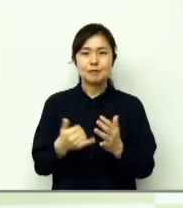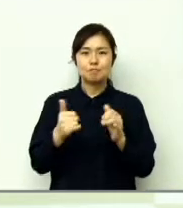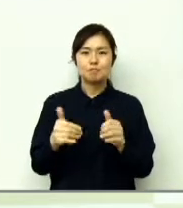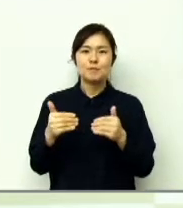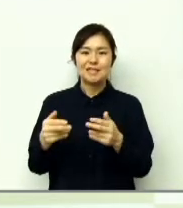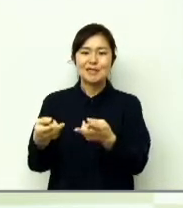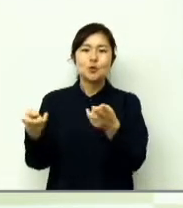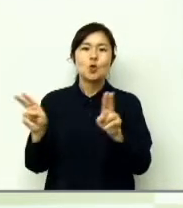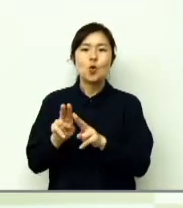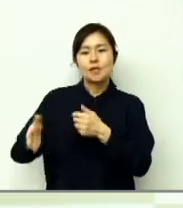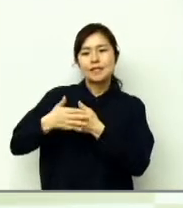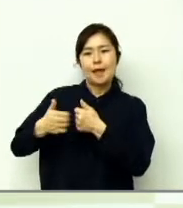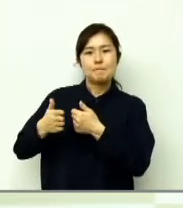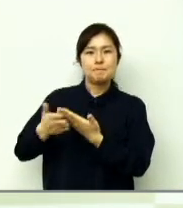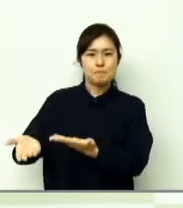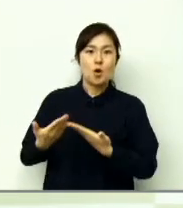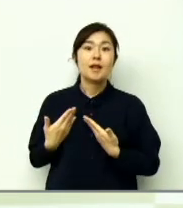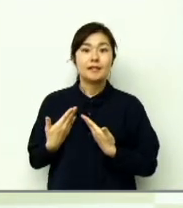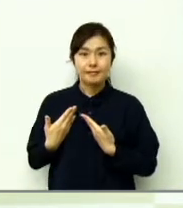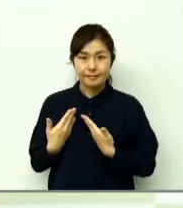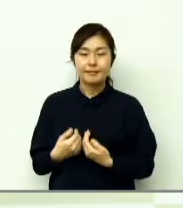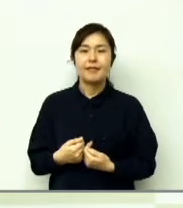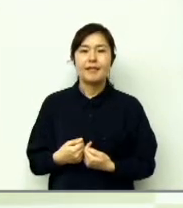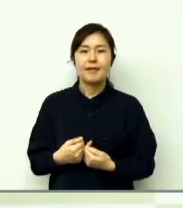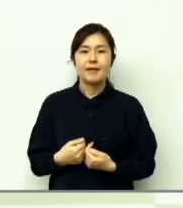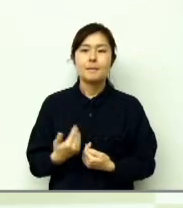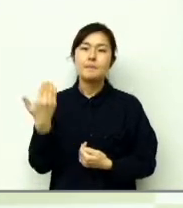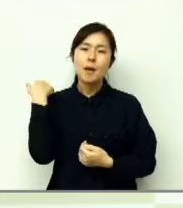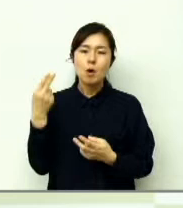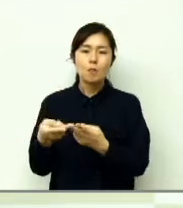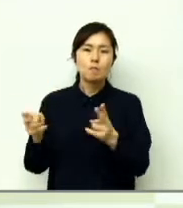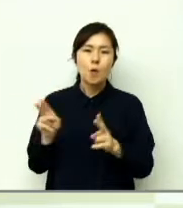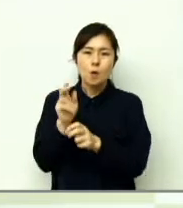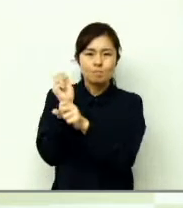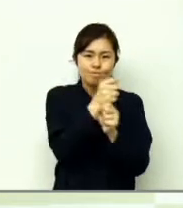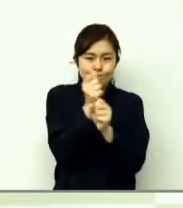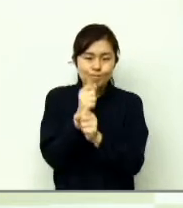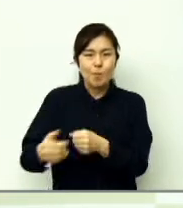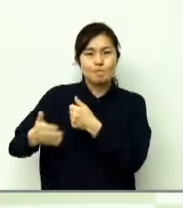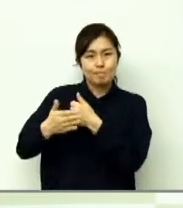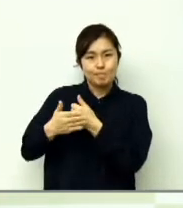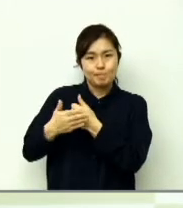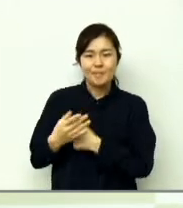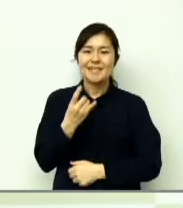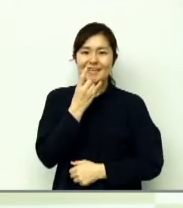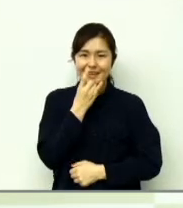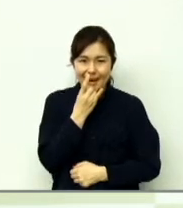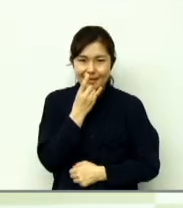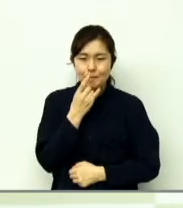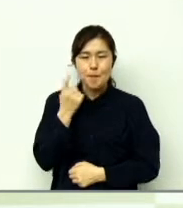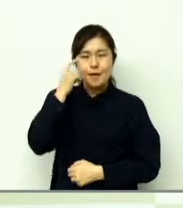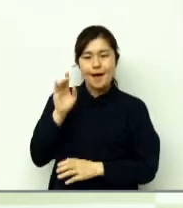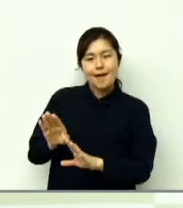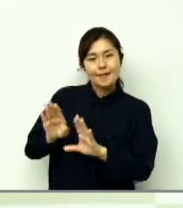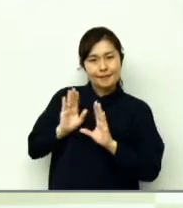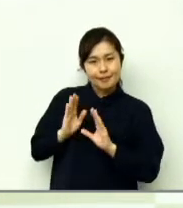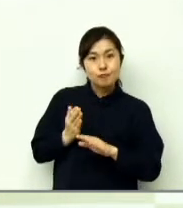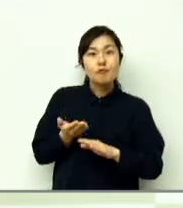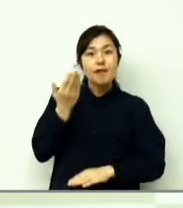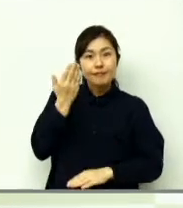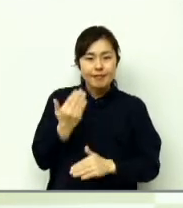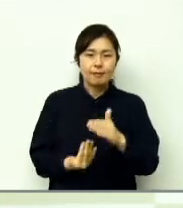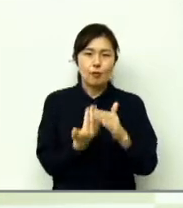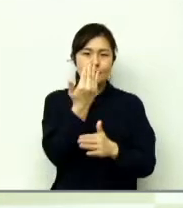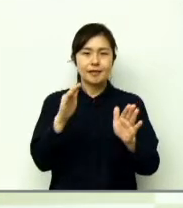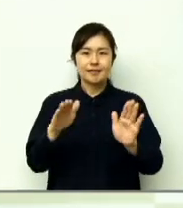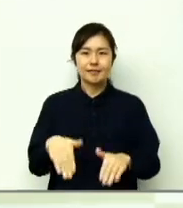の方からも支援を受けて、まさに当時の党としての勢いとかですね、有権者の方の期待というものをお感じになった上で当選されたかなと思うんです